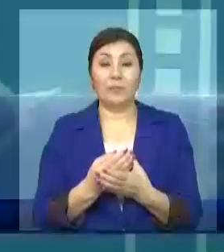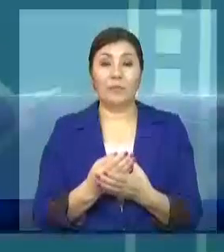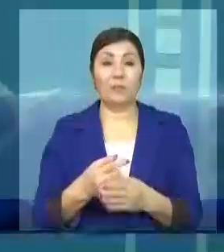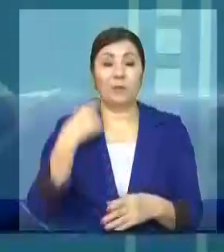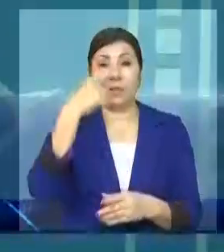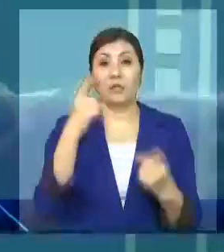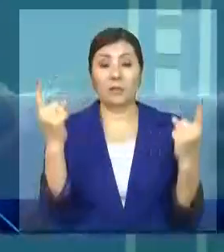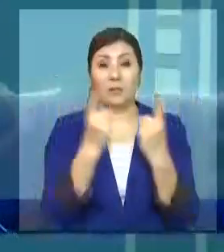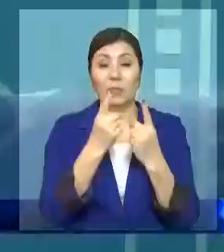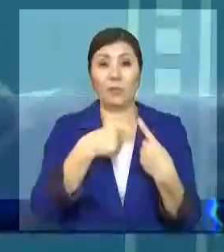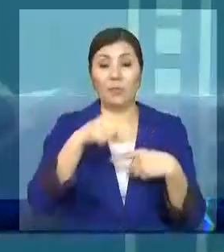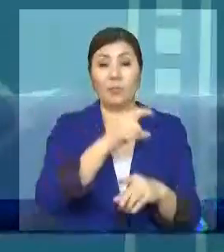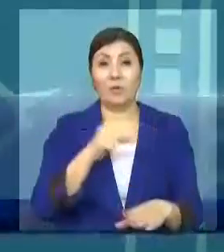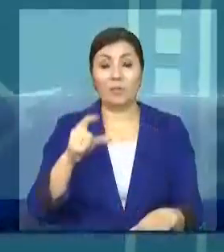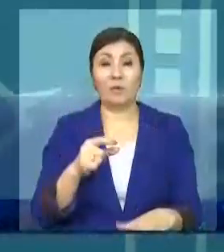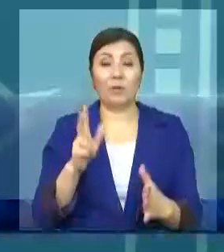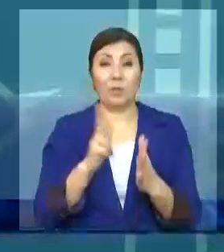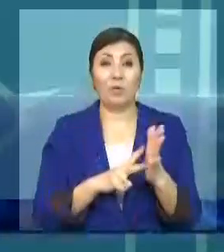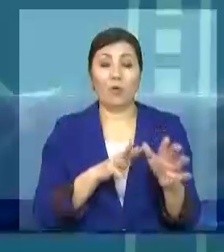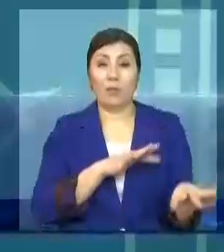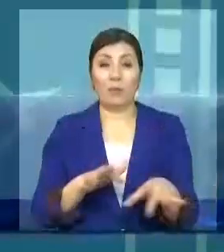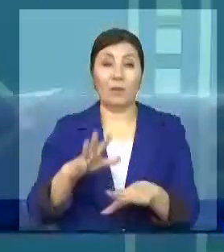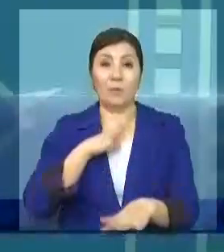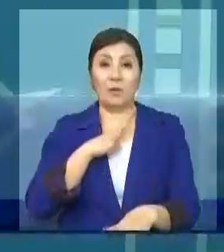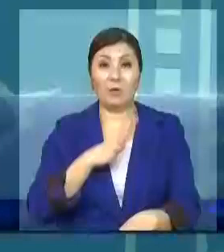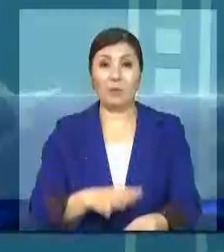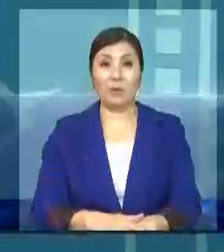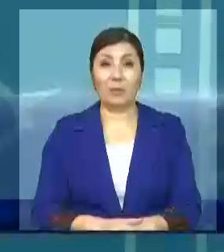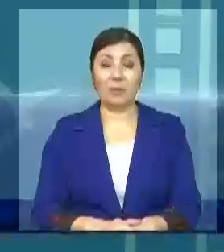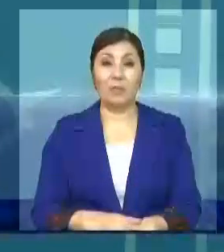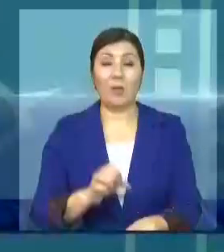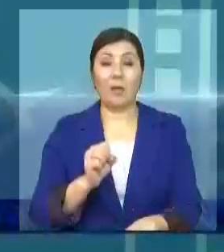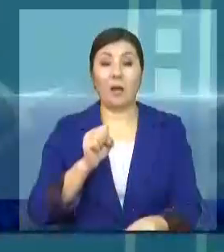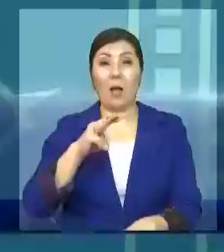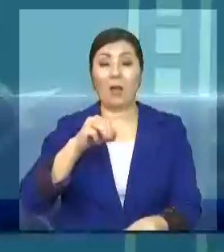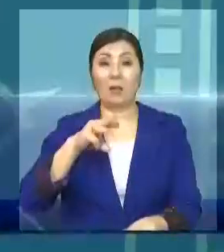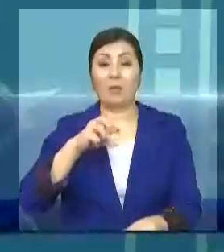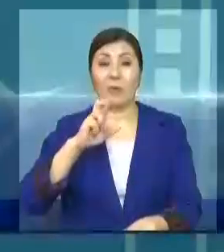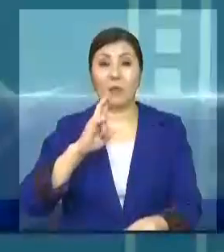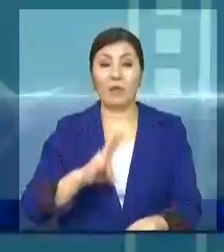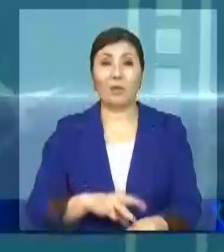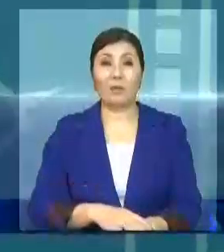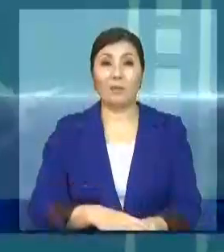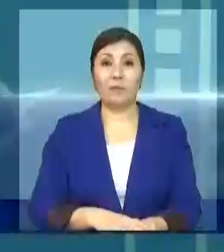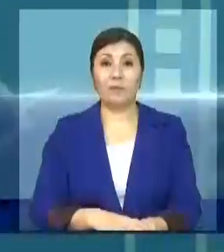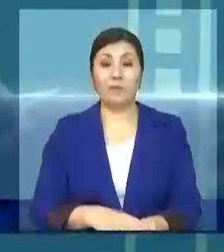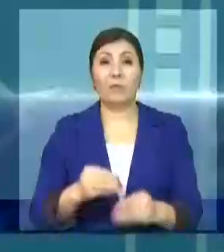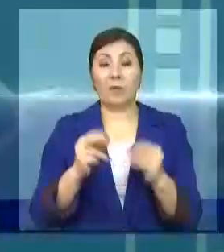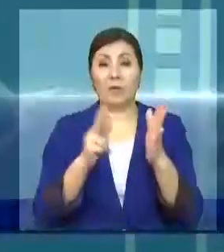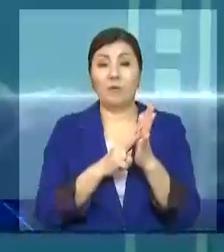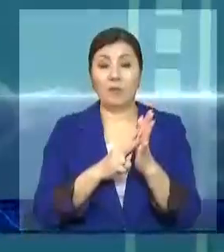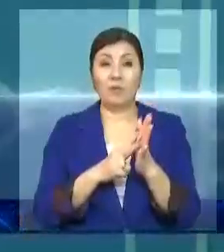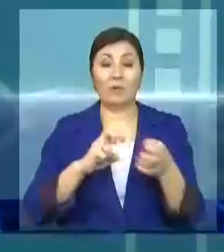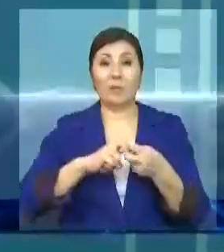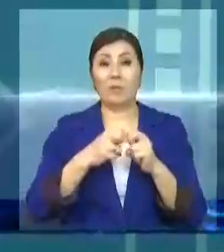прием предпринимателей было проведено 8 мероприятий на площадке «Атамикена». Из 24 поступивших обращений 18 было